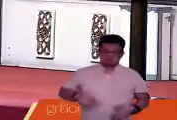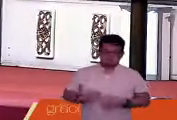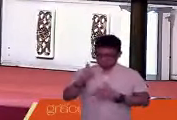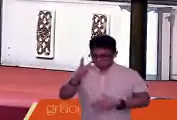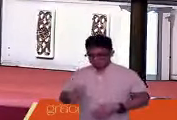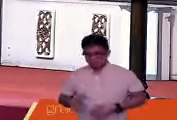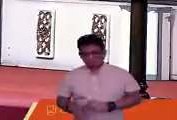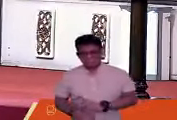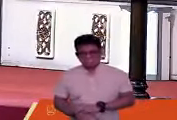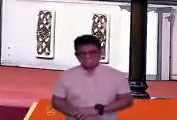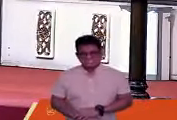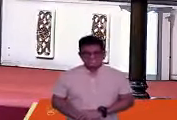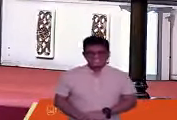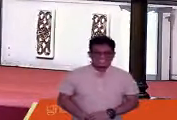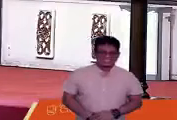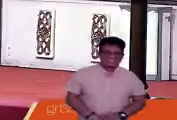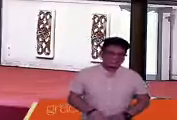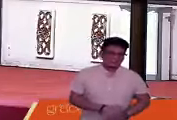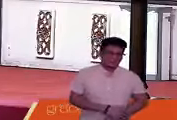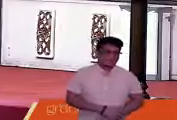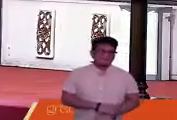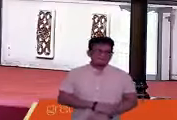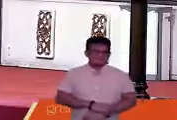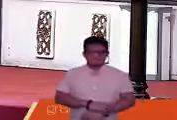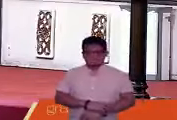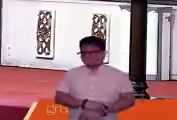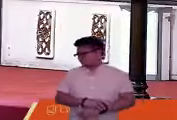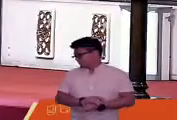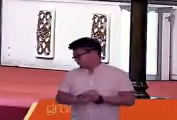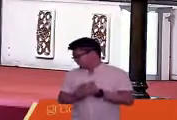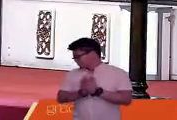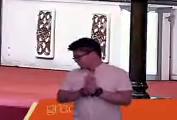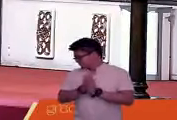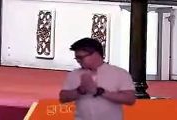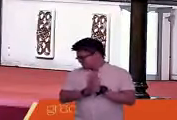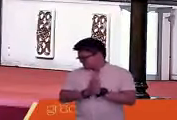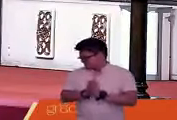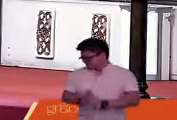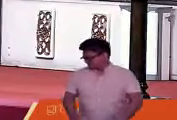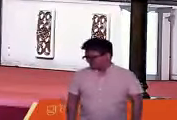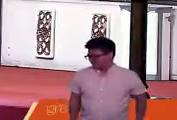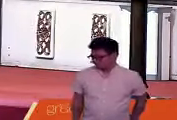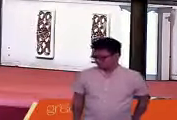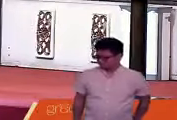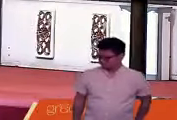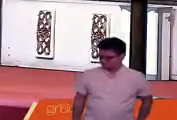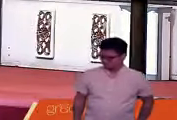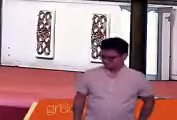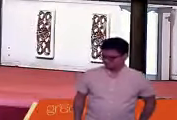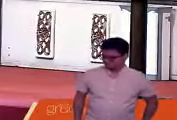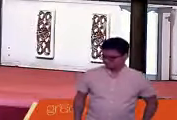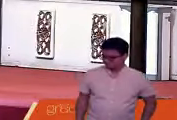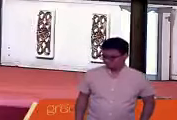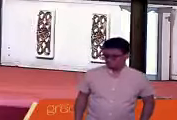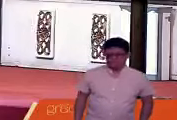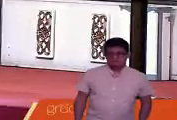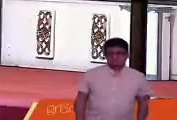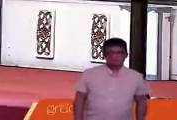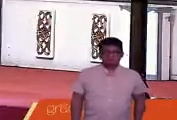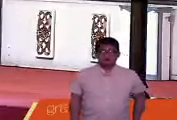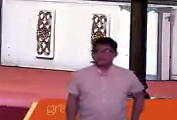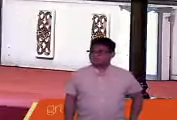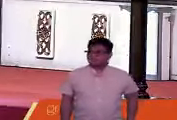na. Mao na nga ako, bisan di ko kakita, may ingon na lang ko nga, ingon gyapon nga lakwan.